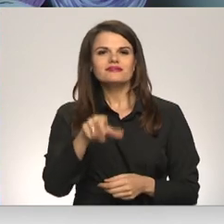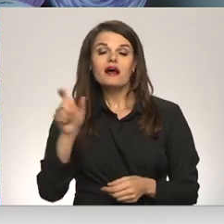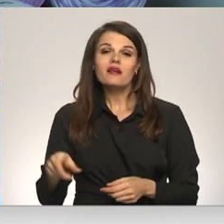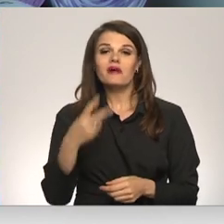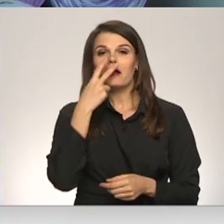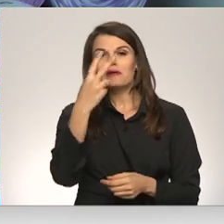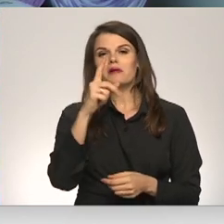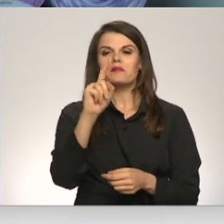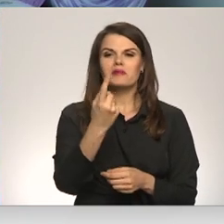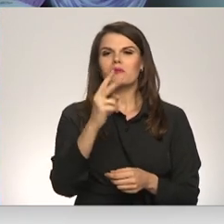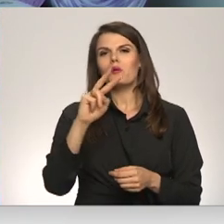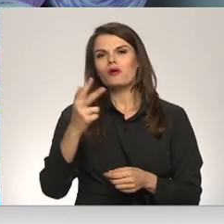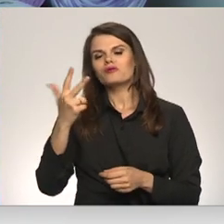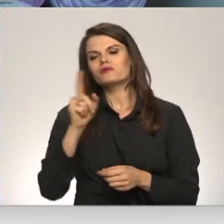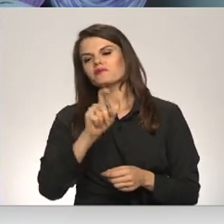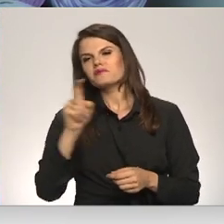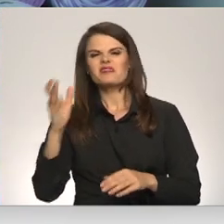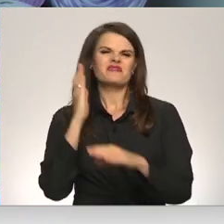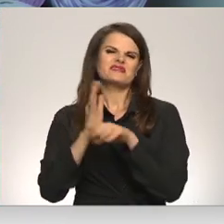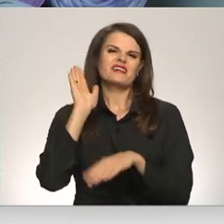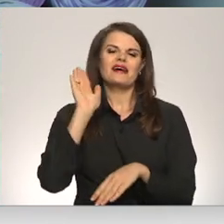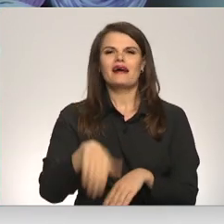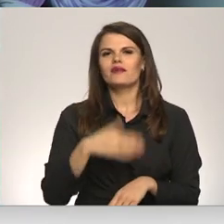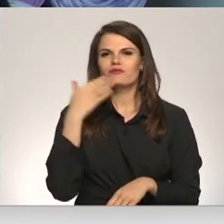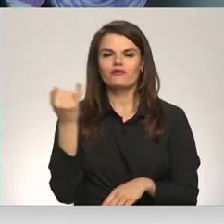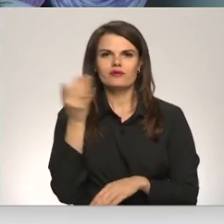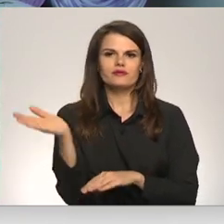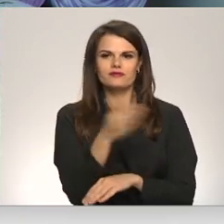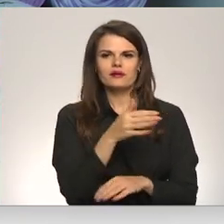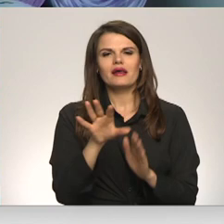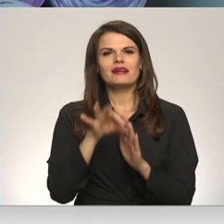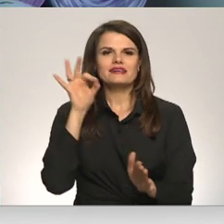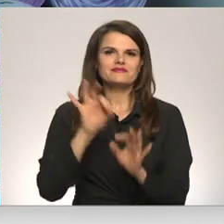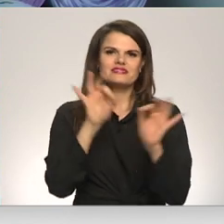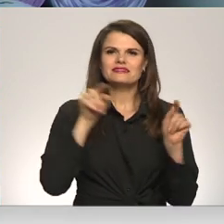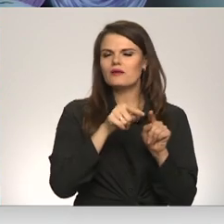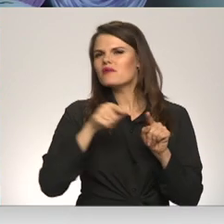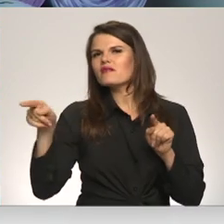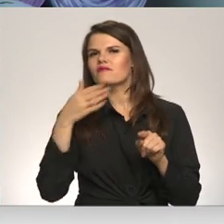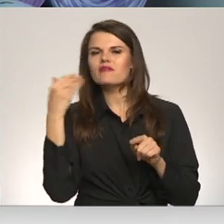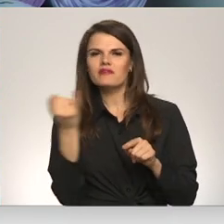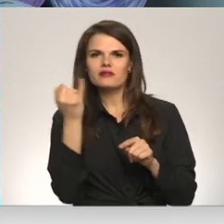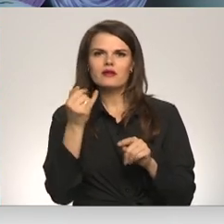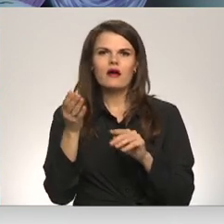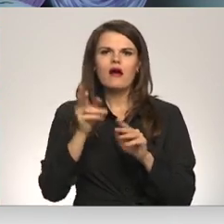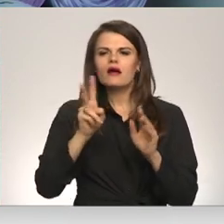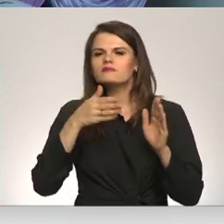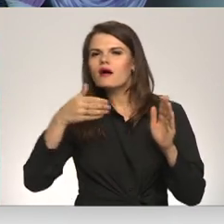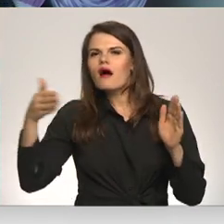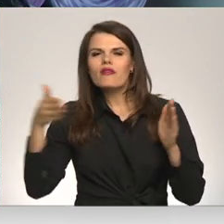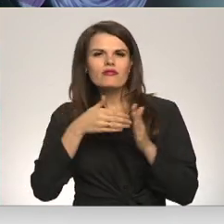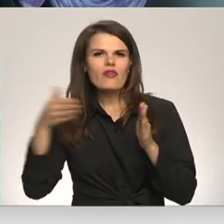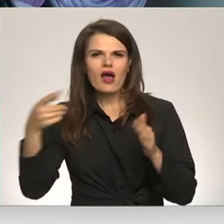skatās 1., 2., 3. lapa un visā labi, es izvēlējos, man pietiek. Un neviens tur neskatīs 100